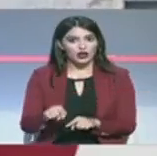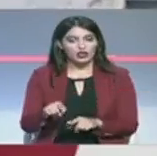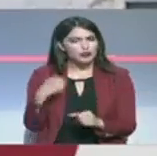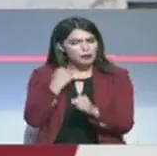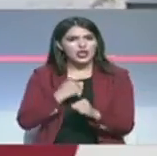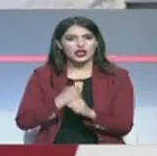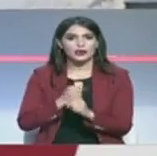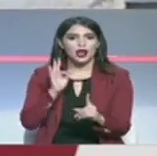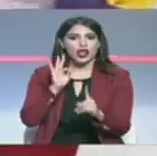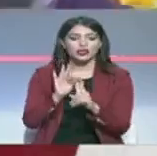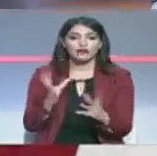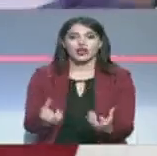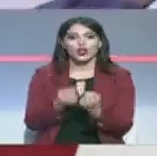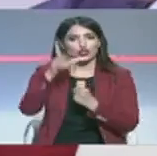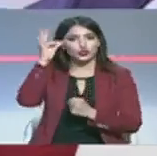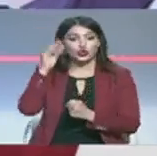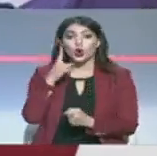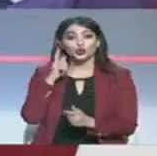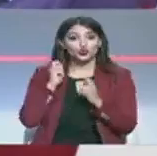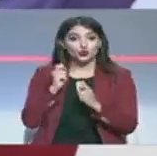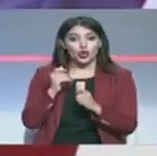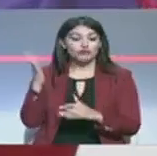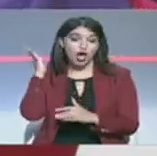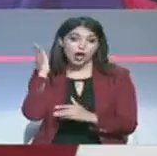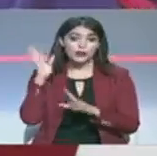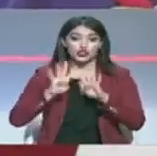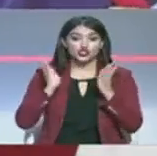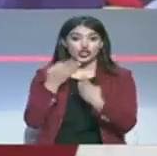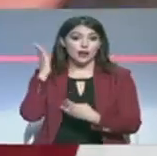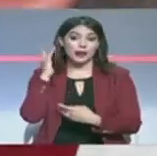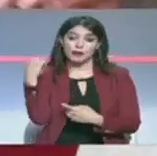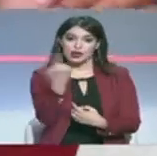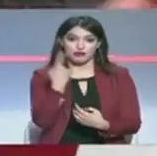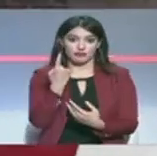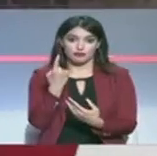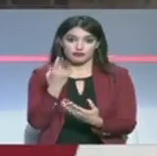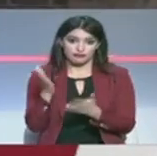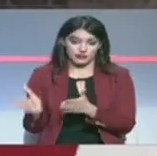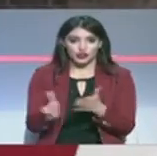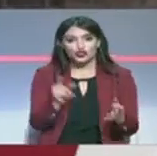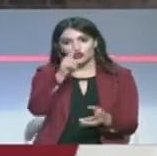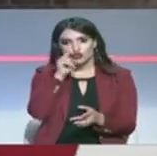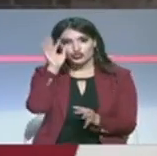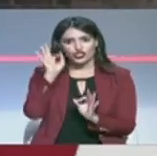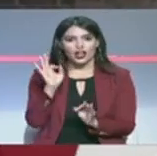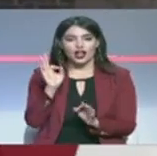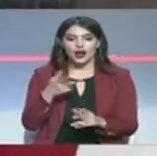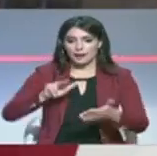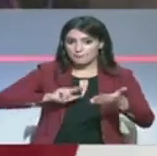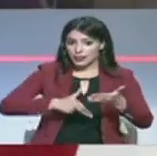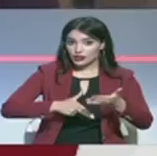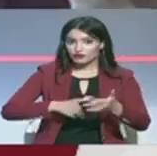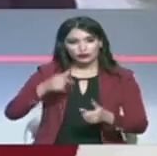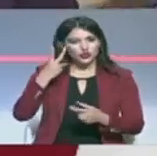يجري المصلحة العامة. ورد بالك مع البلاد، أمانة الشعب، أمانة في كرومتك. الله كي تجيو باش تصحوا أي